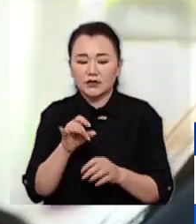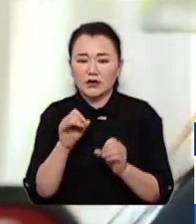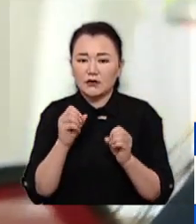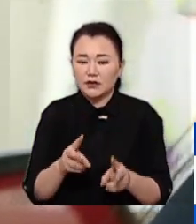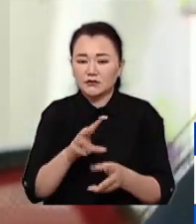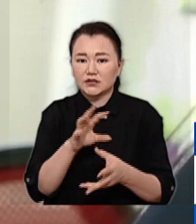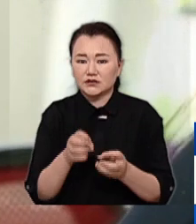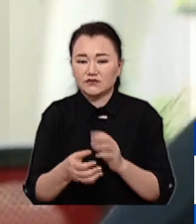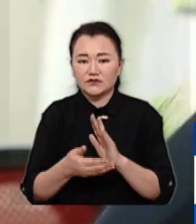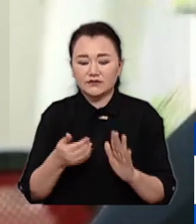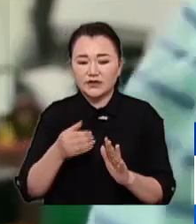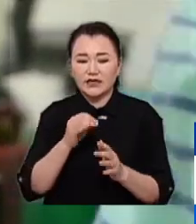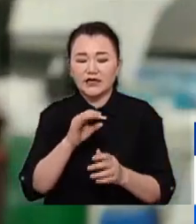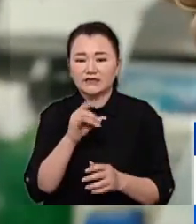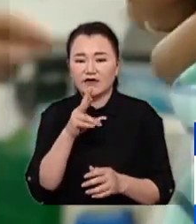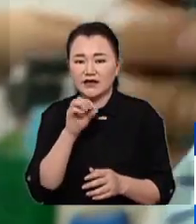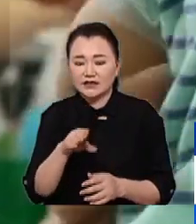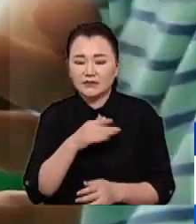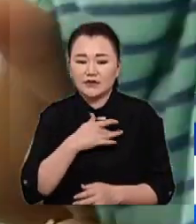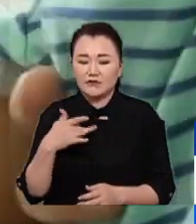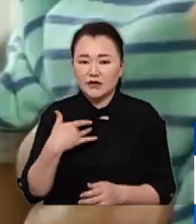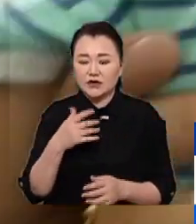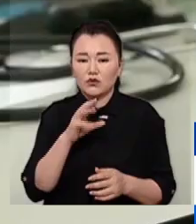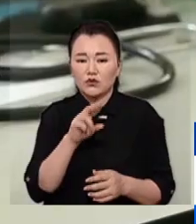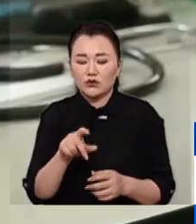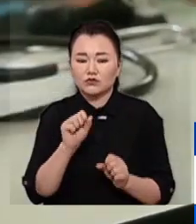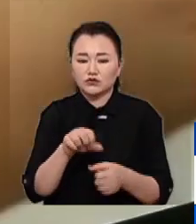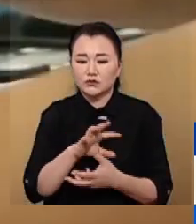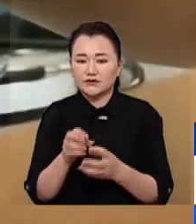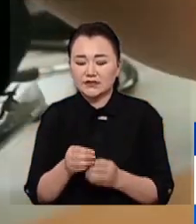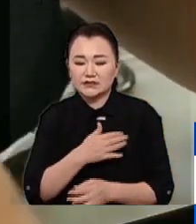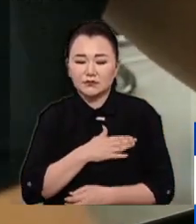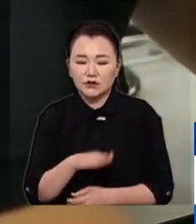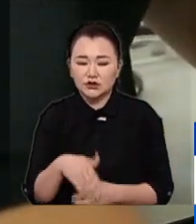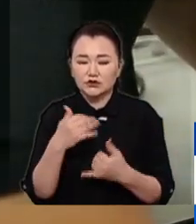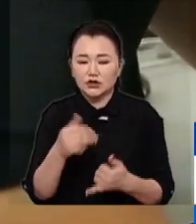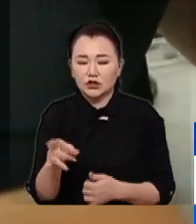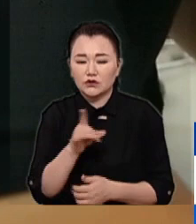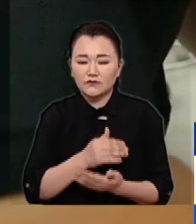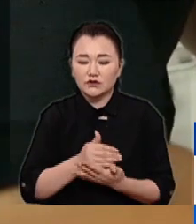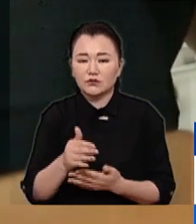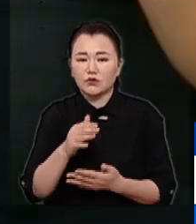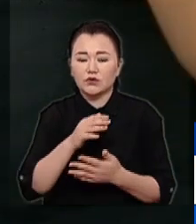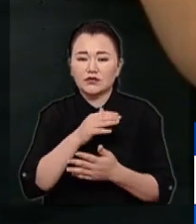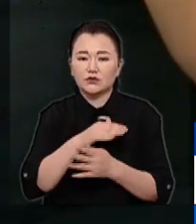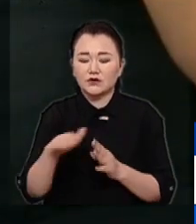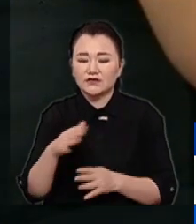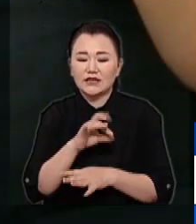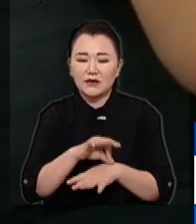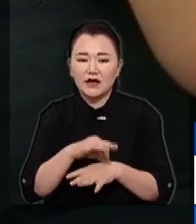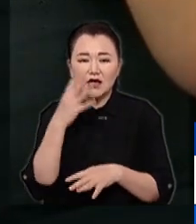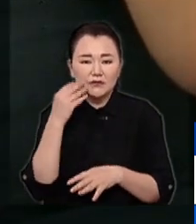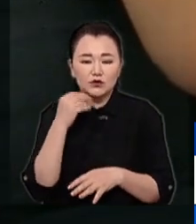Ее последствия вызывают энцефалит и пневмонию. Корь может привести к смерти. На сегодня регионы с высоким уровнем заболеваемости – это